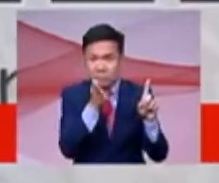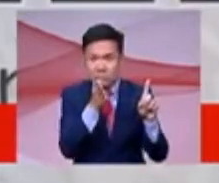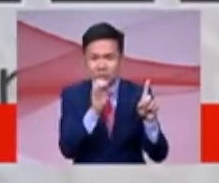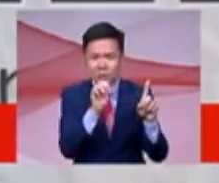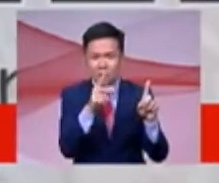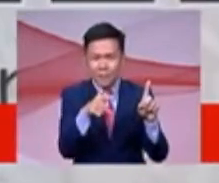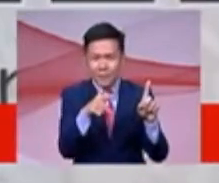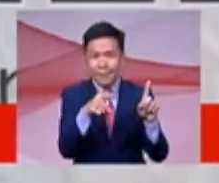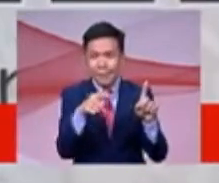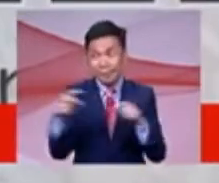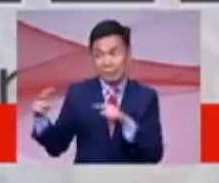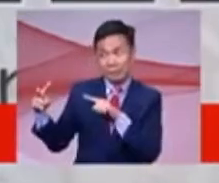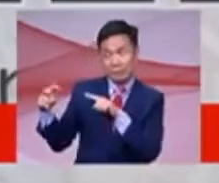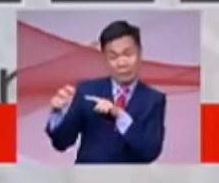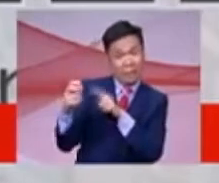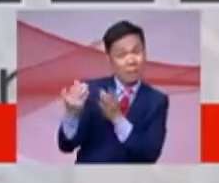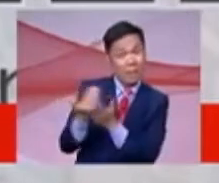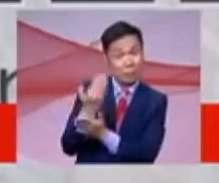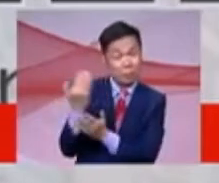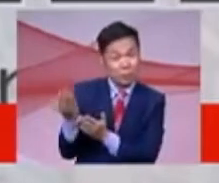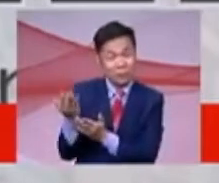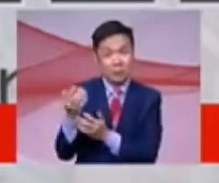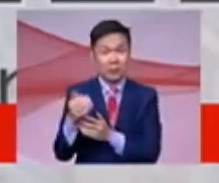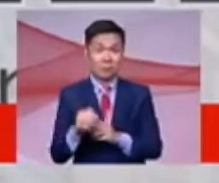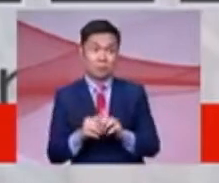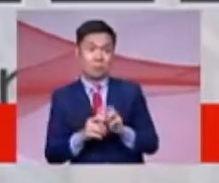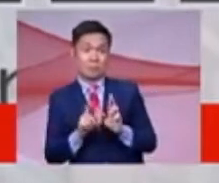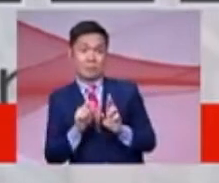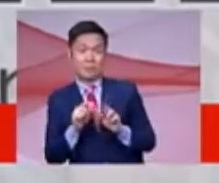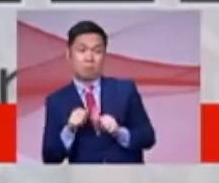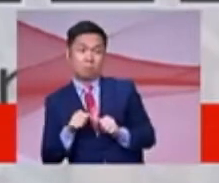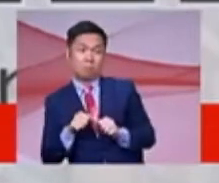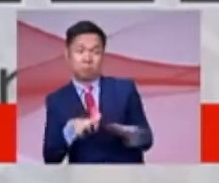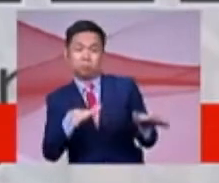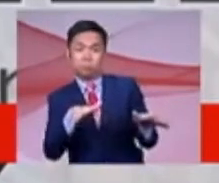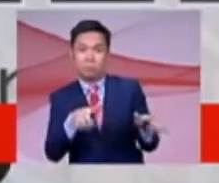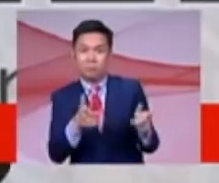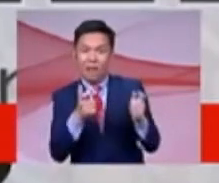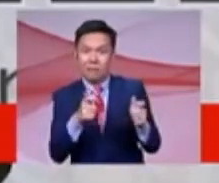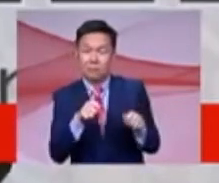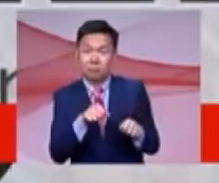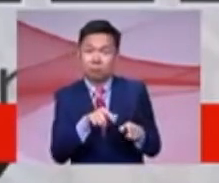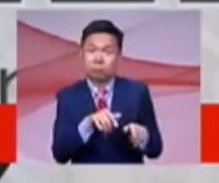baru ni iaitu kebolehjangkitan dia amat tinggi dan juga